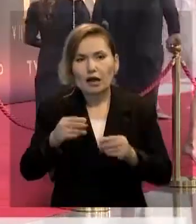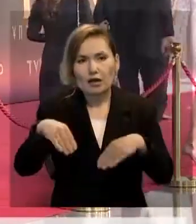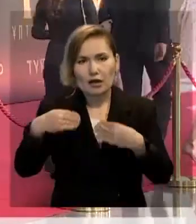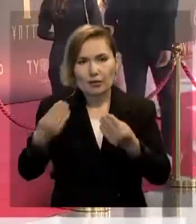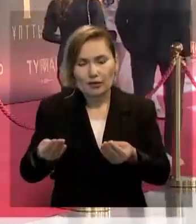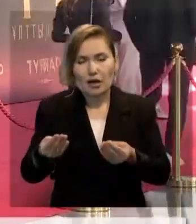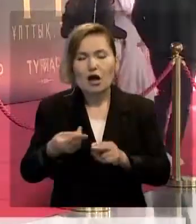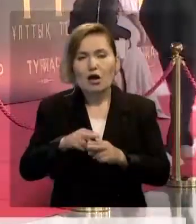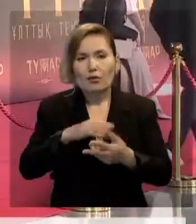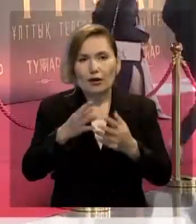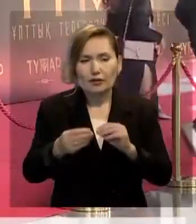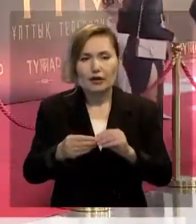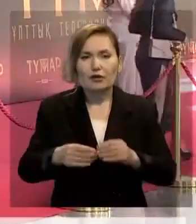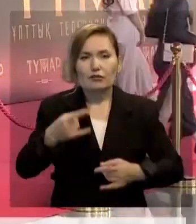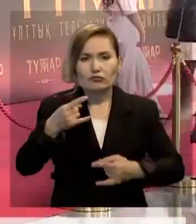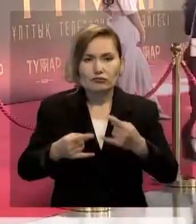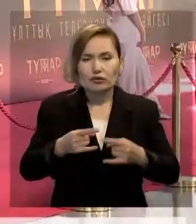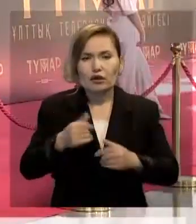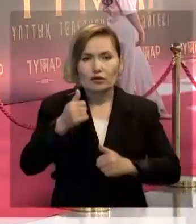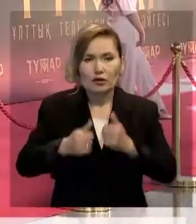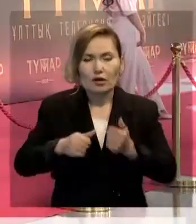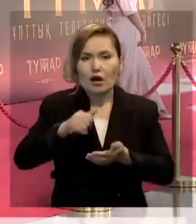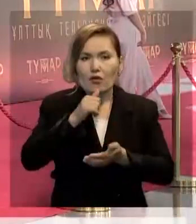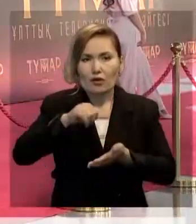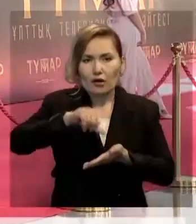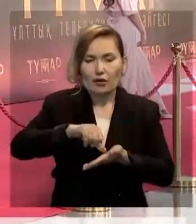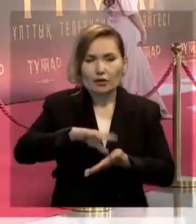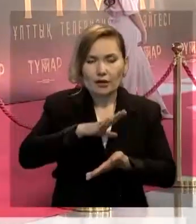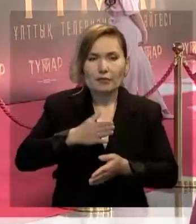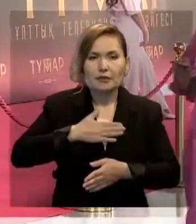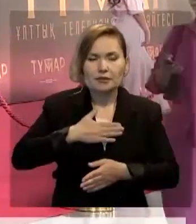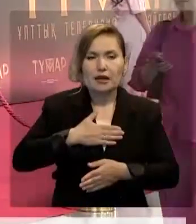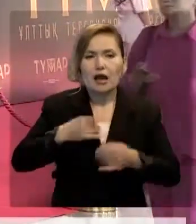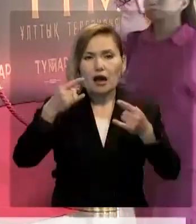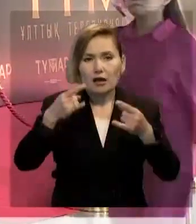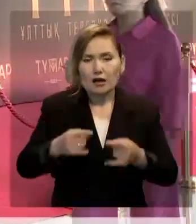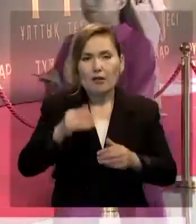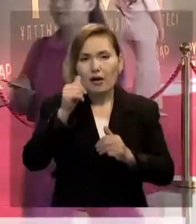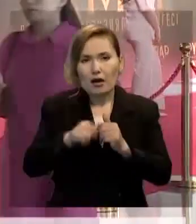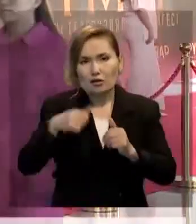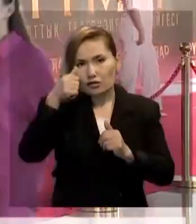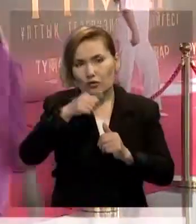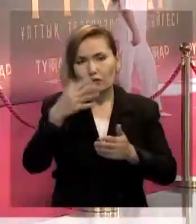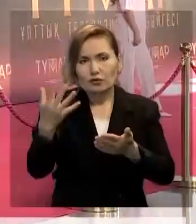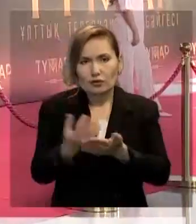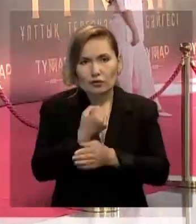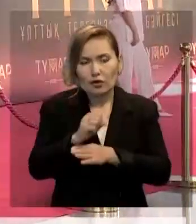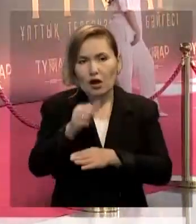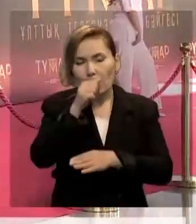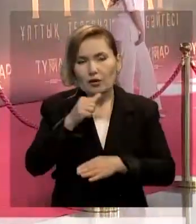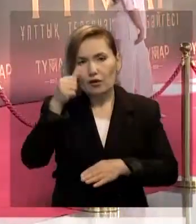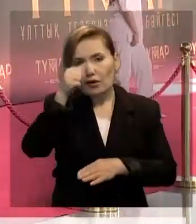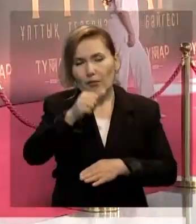ақша болмағасын бақ сынап көруге бекінгендер көп. Біздің арнайы тәуір жылда қанжығасын майлап тұрады. Былтыр